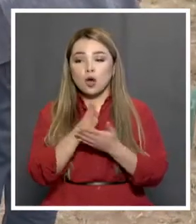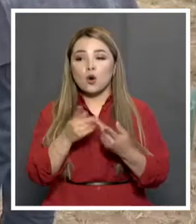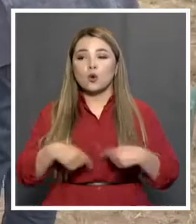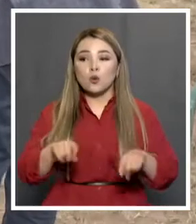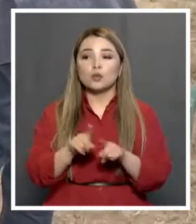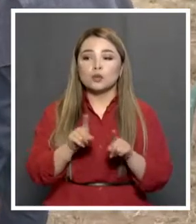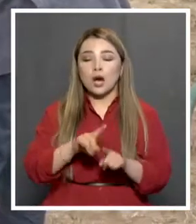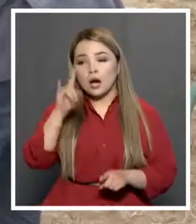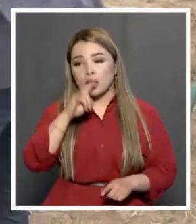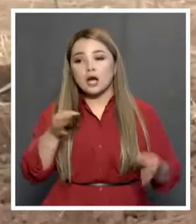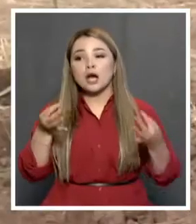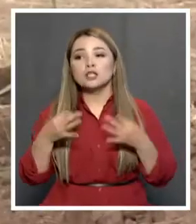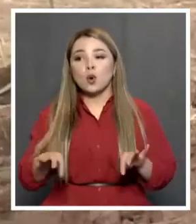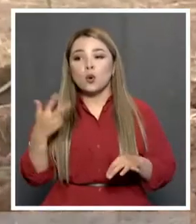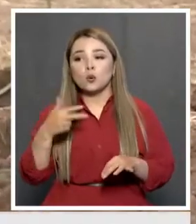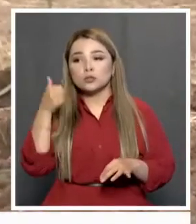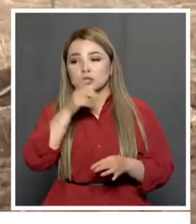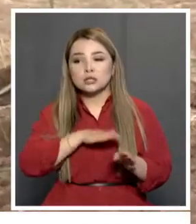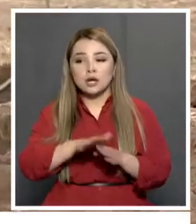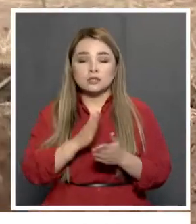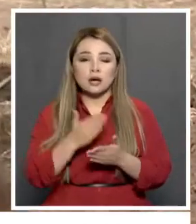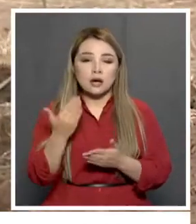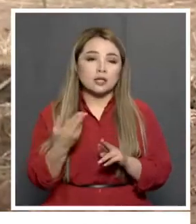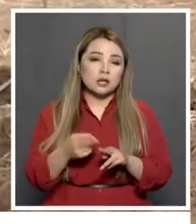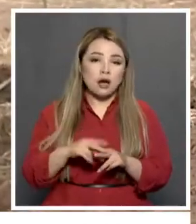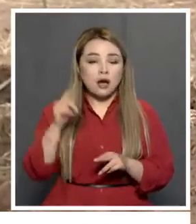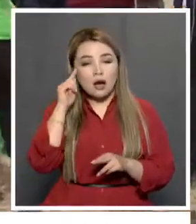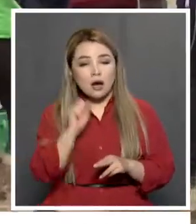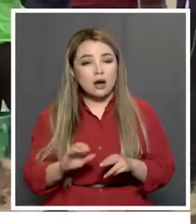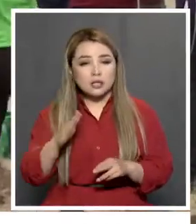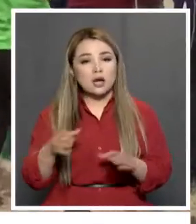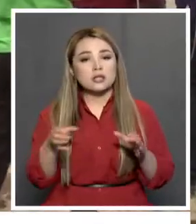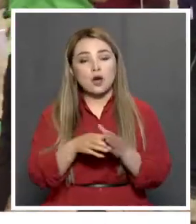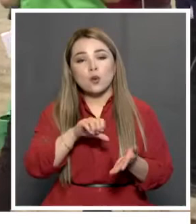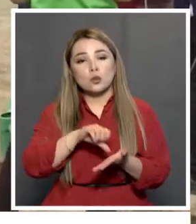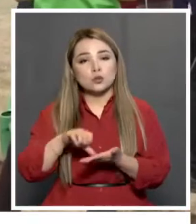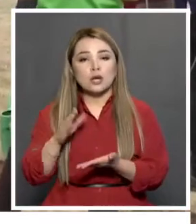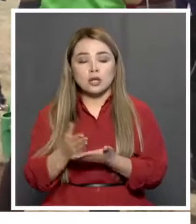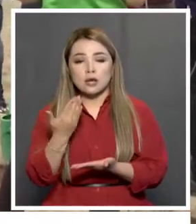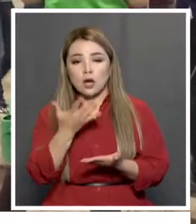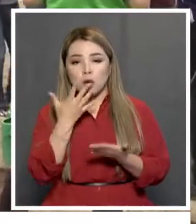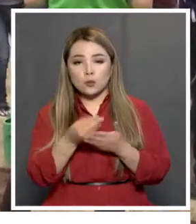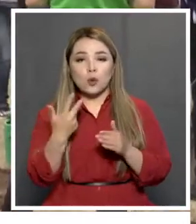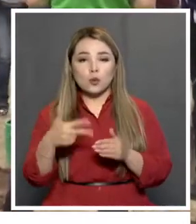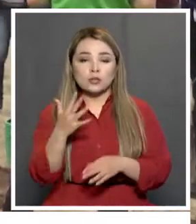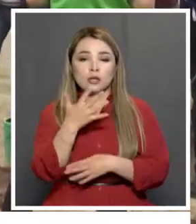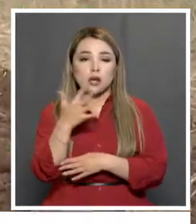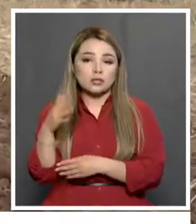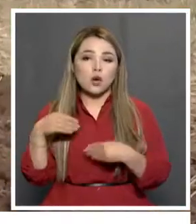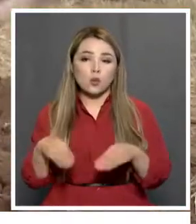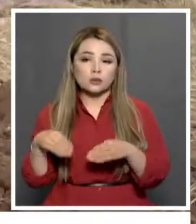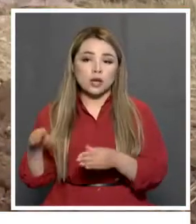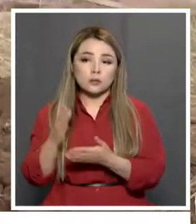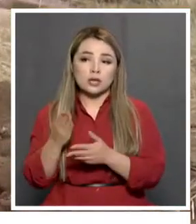және Қазақстан тәуелсіздігіне 30 жыл толады. Осыған орай Азия кеңесіне мүше елдер өкілдерінің қатысуымен 30 түп тал